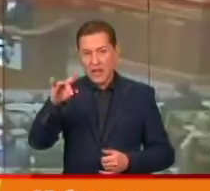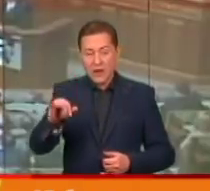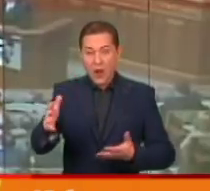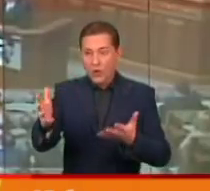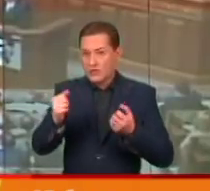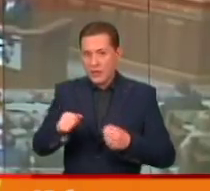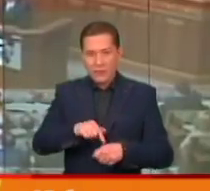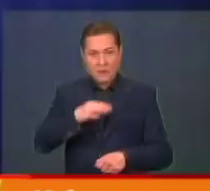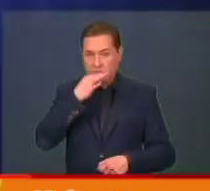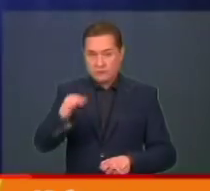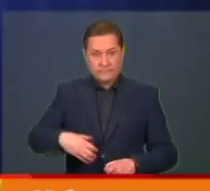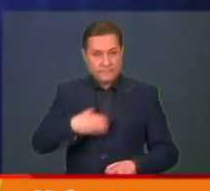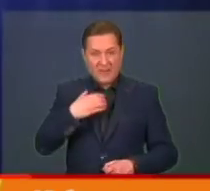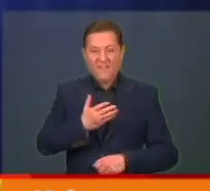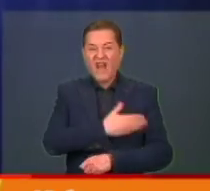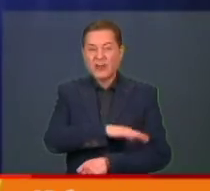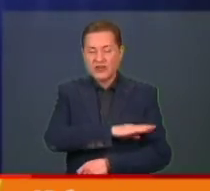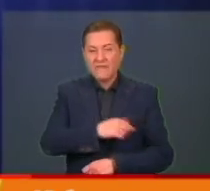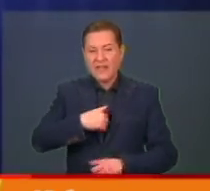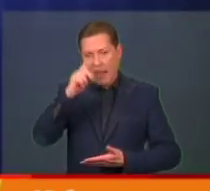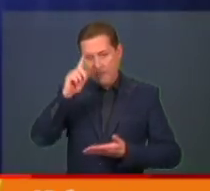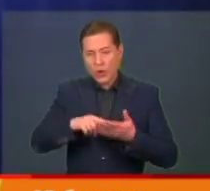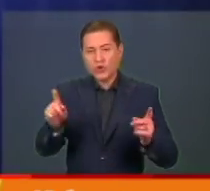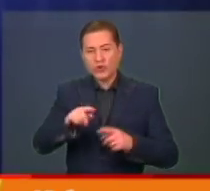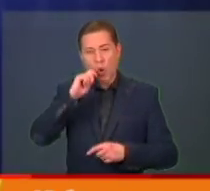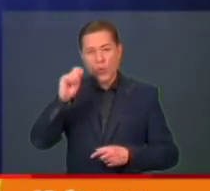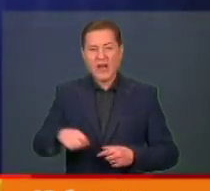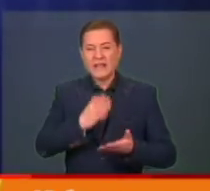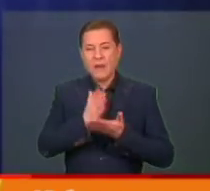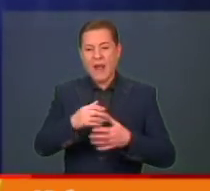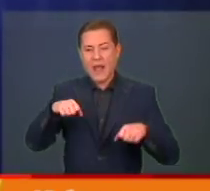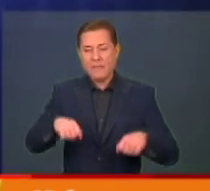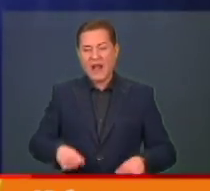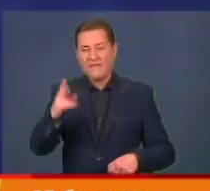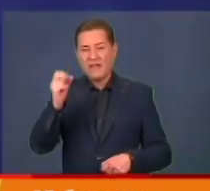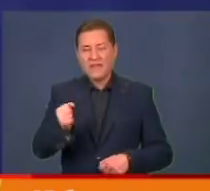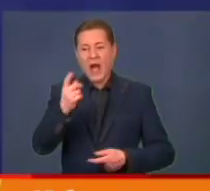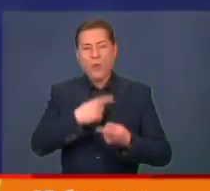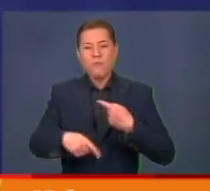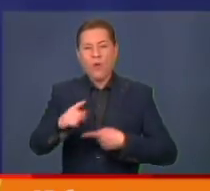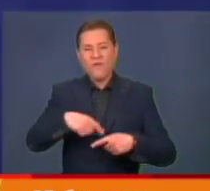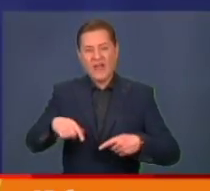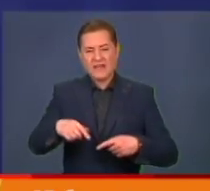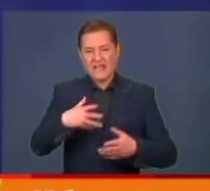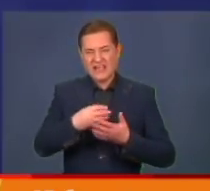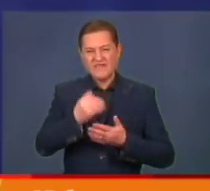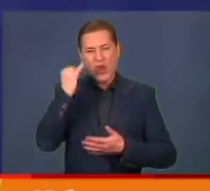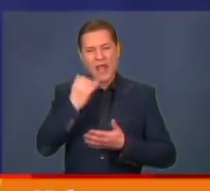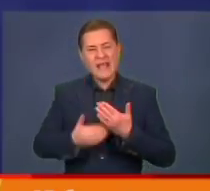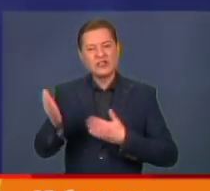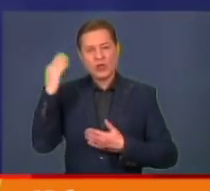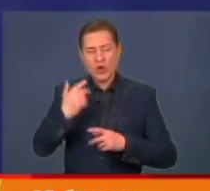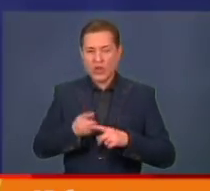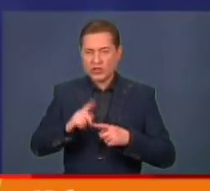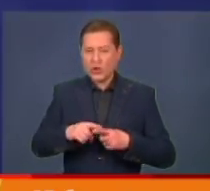різку реакцію Варшави. Я переконана, що Україна має право на повернення своєї історії. І до